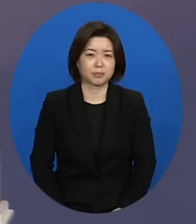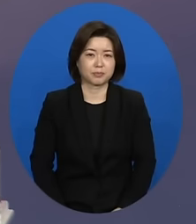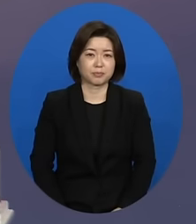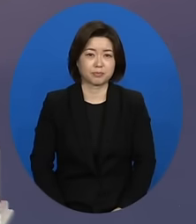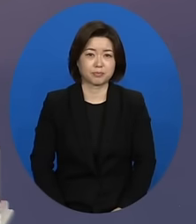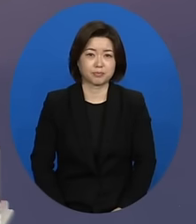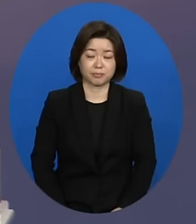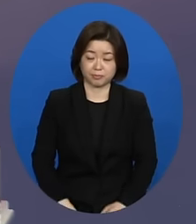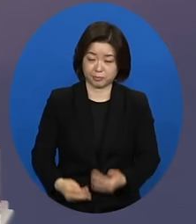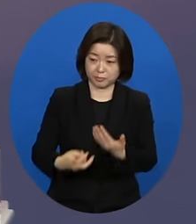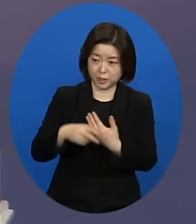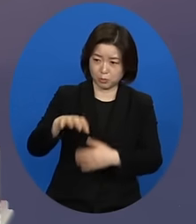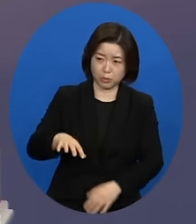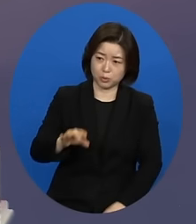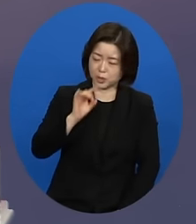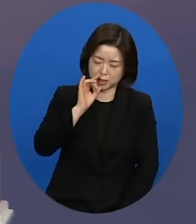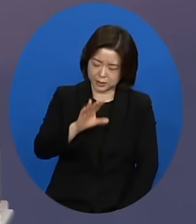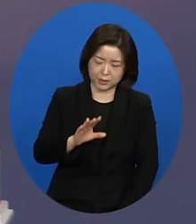병원에서 안 된대.